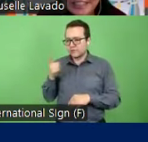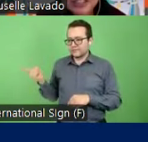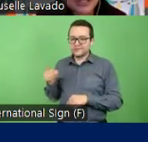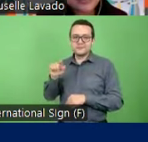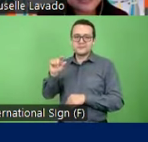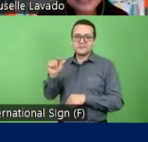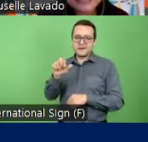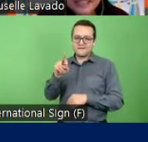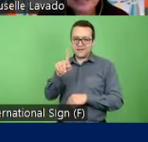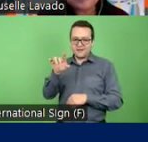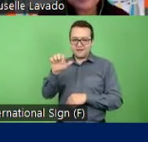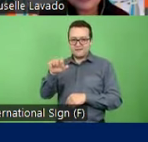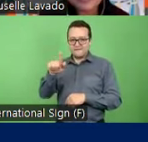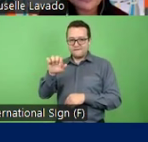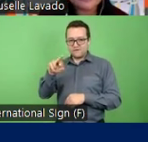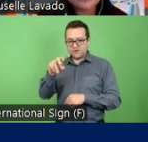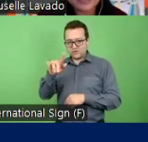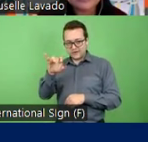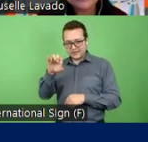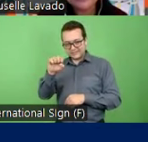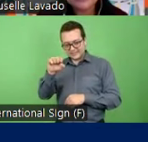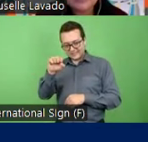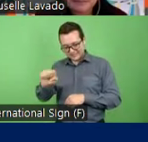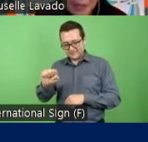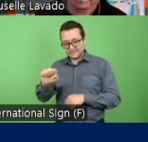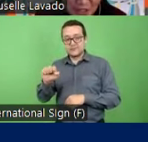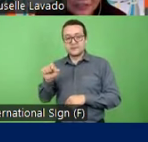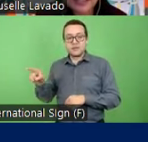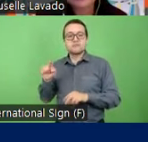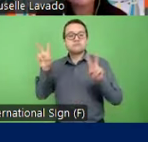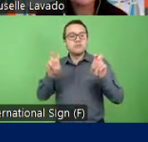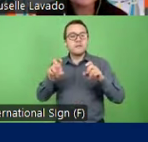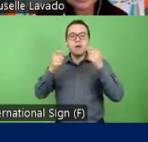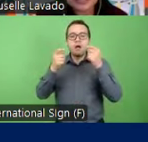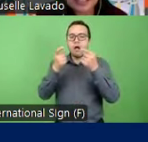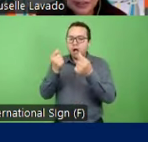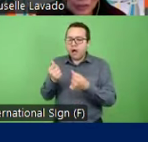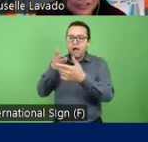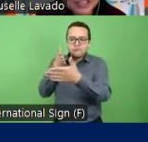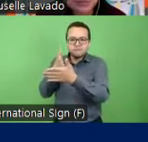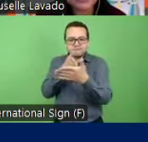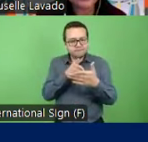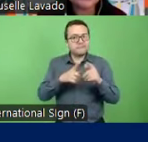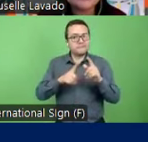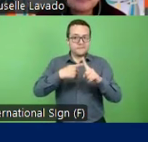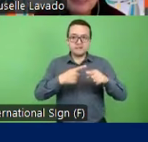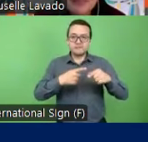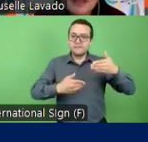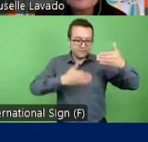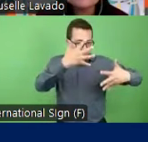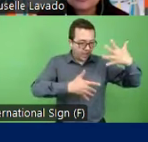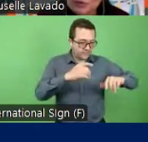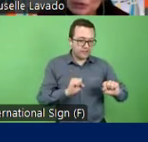les obstacles financiers et le renforcement des données pour un suivi efficace des soins de santé primaire et de